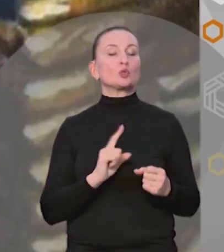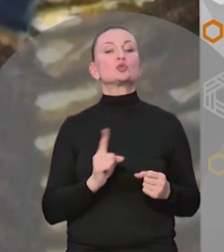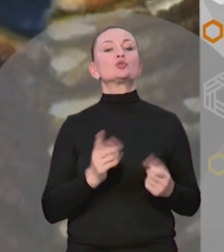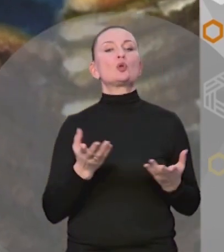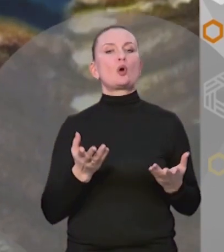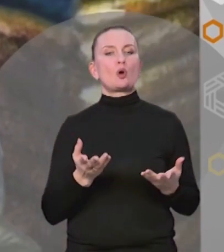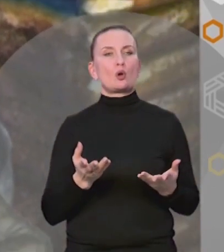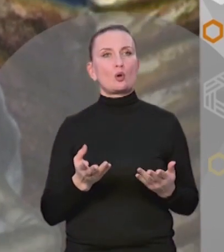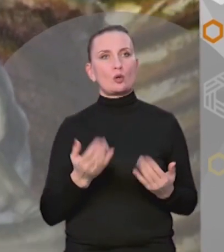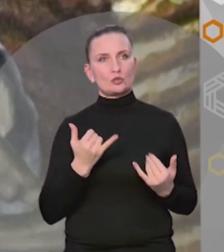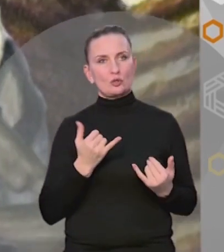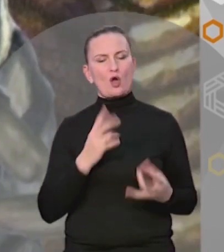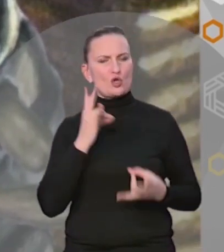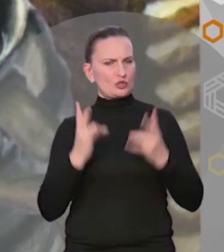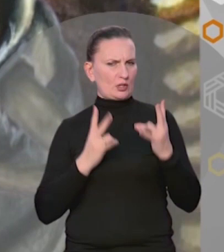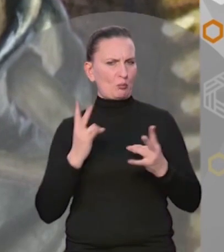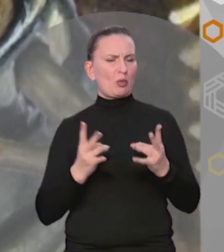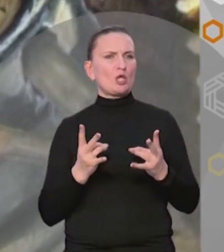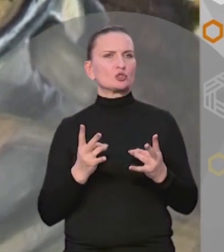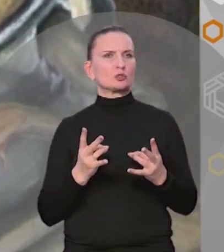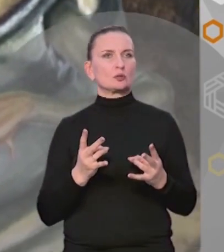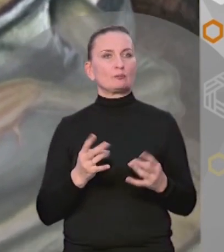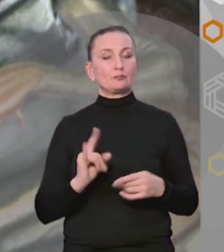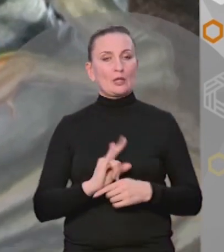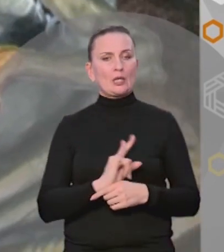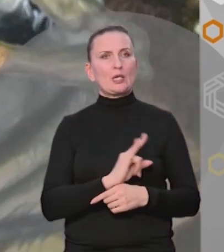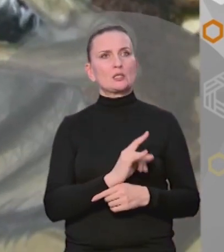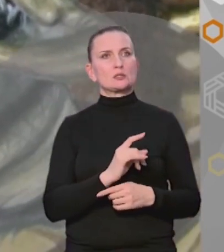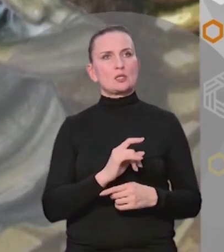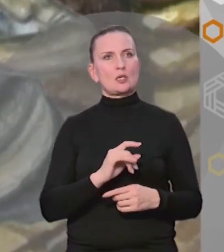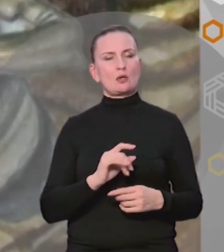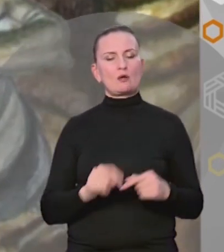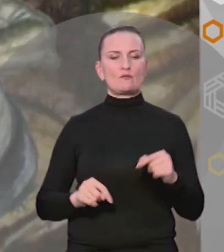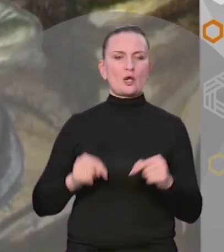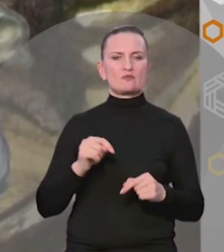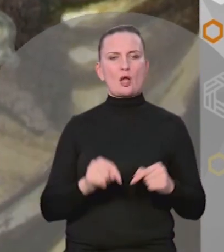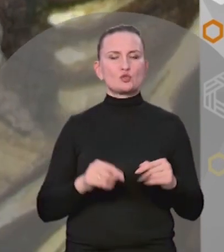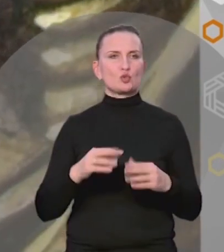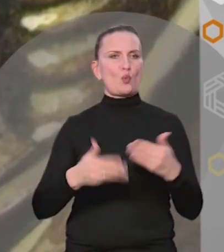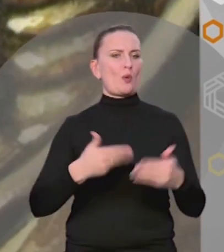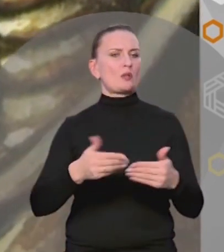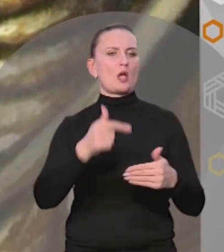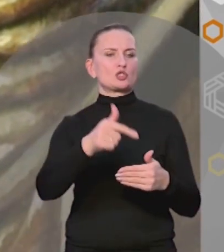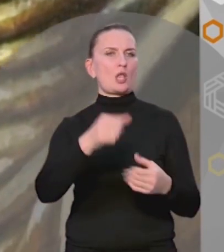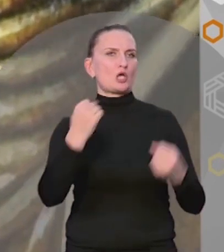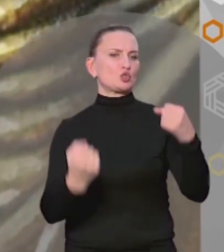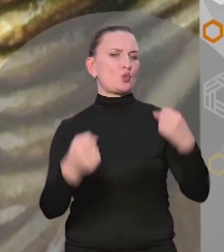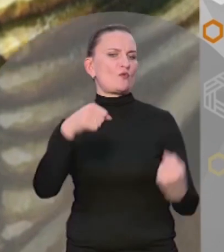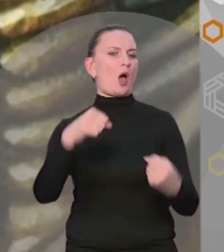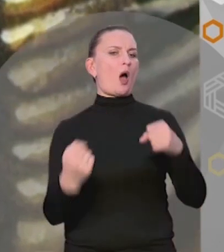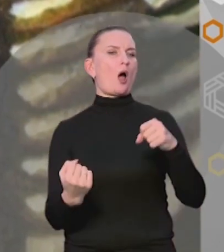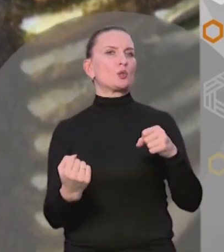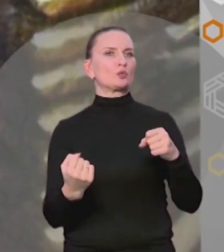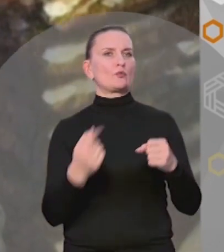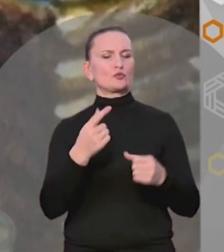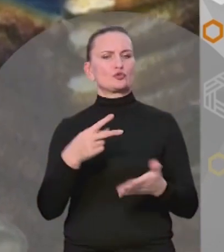Что? Сейчас скрипишь? Крыса в развалочку подошла к штурвалу.